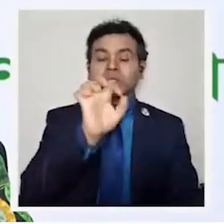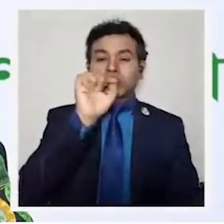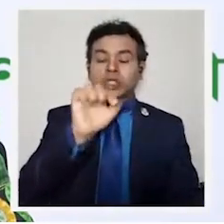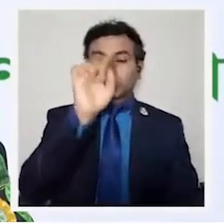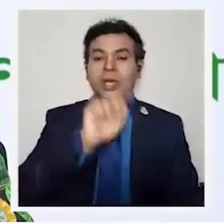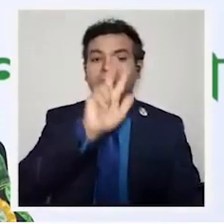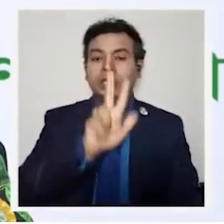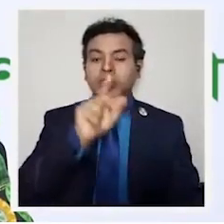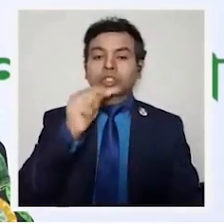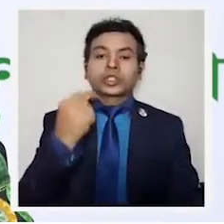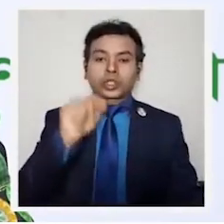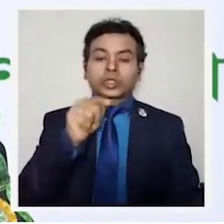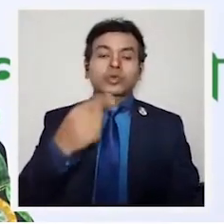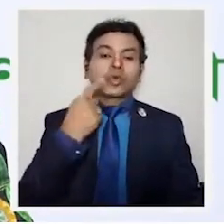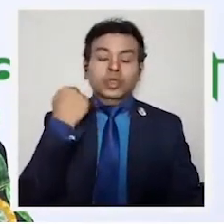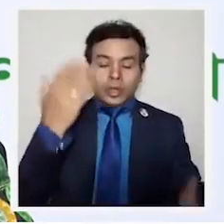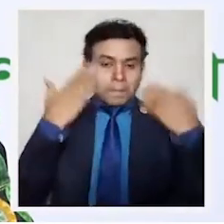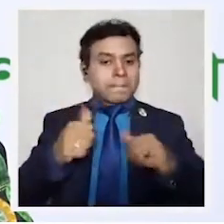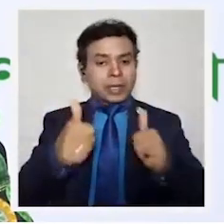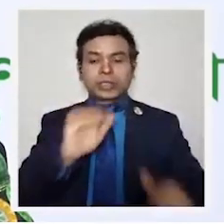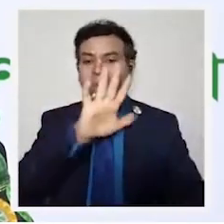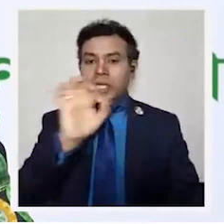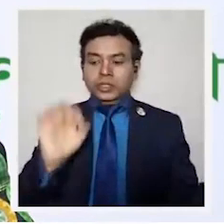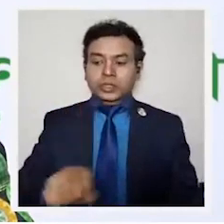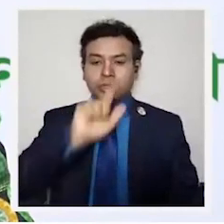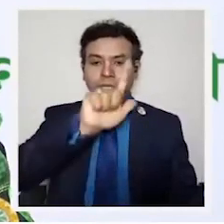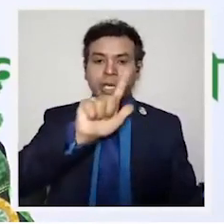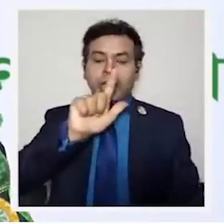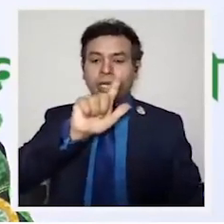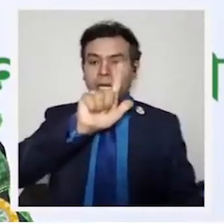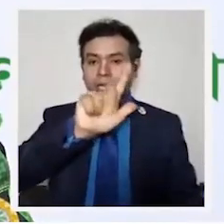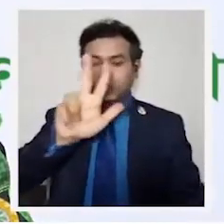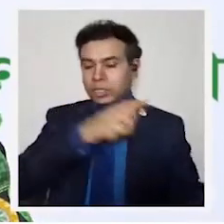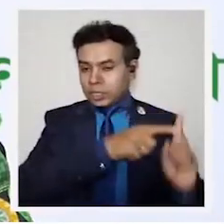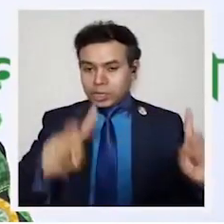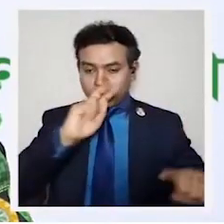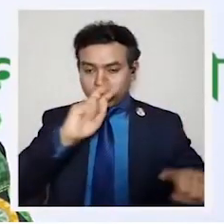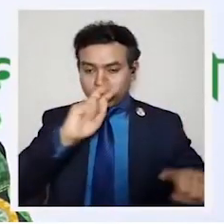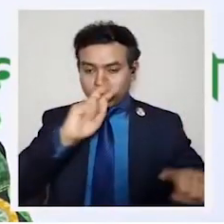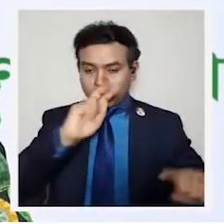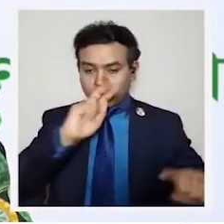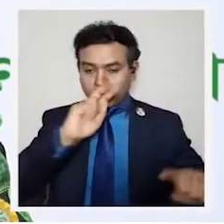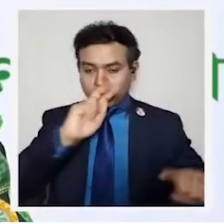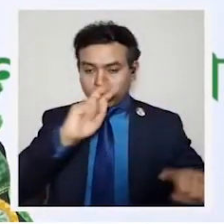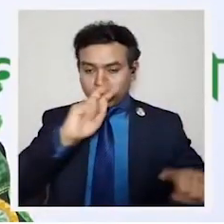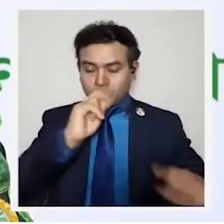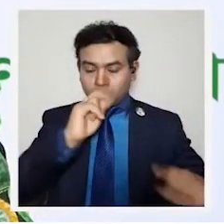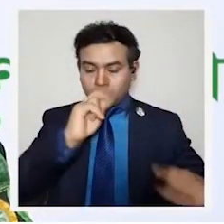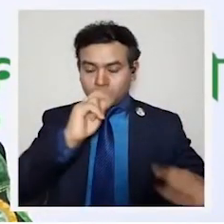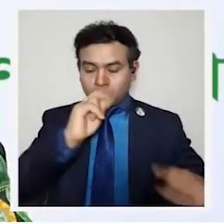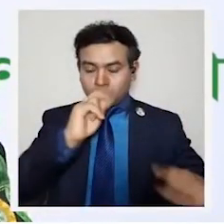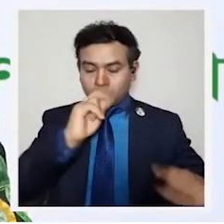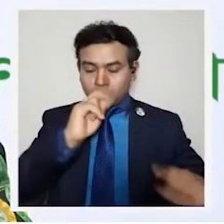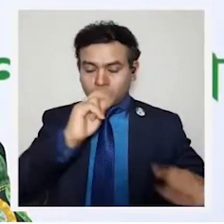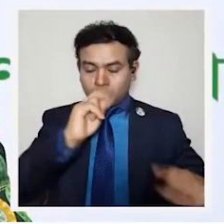মৃত্যু হলো 888 জনের। 24 ঘন্টায় সুস্থ হয়েছেন 588 জন, ফলে সুস্থ হয়ে বাড়ি ফিরল মোট